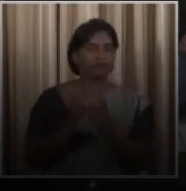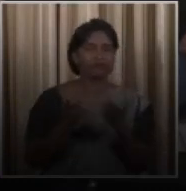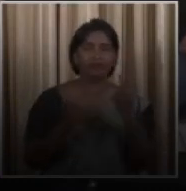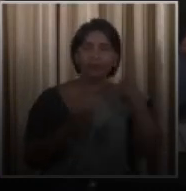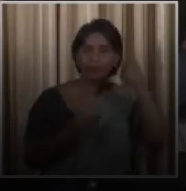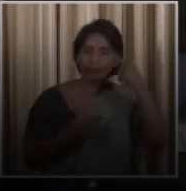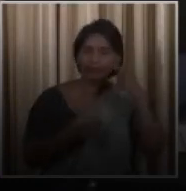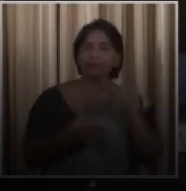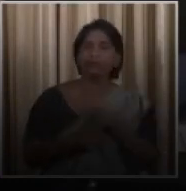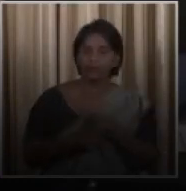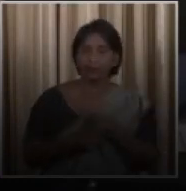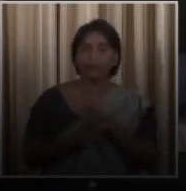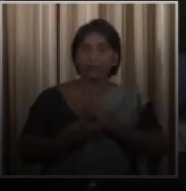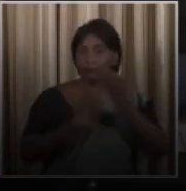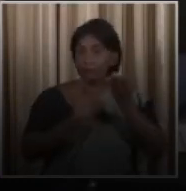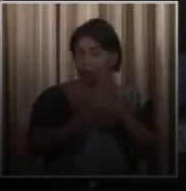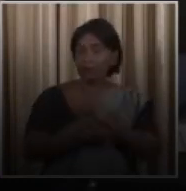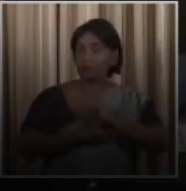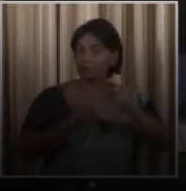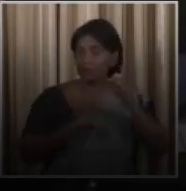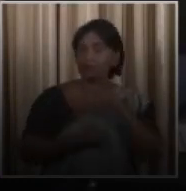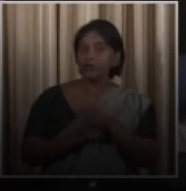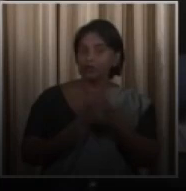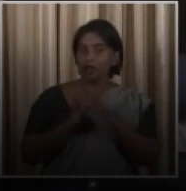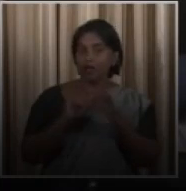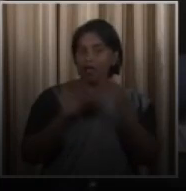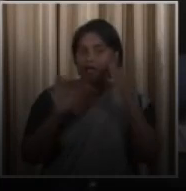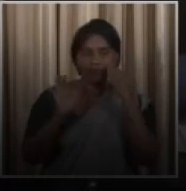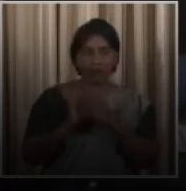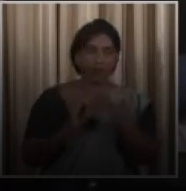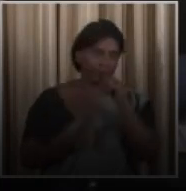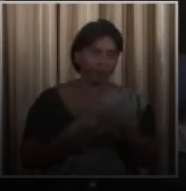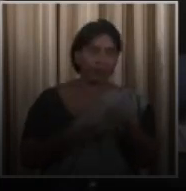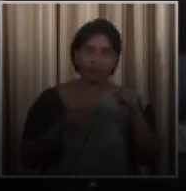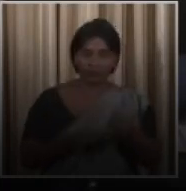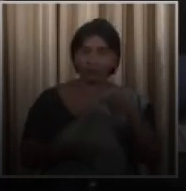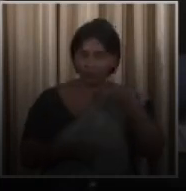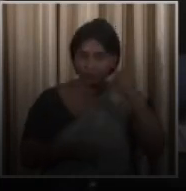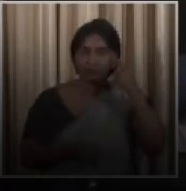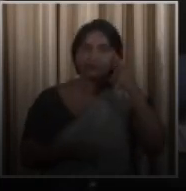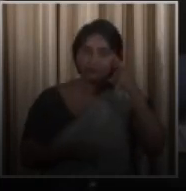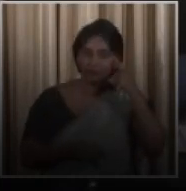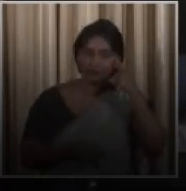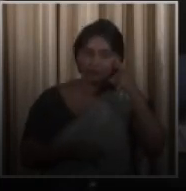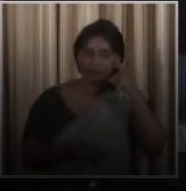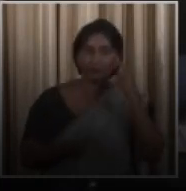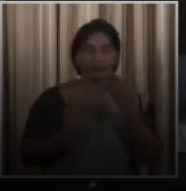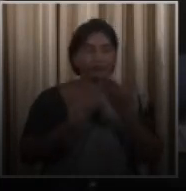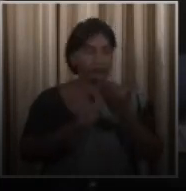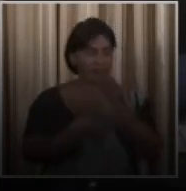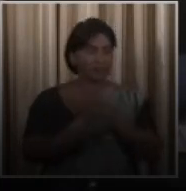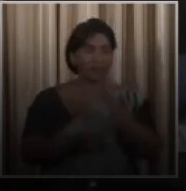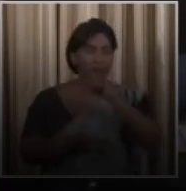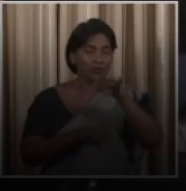හිතුවා මේක මේ අර පහුගිය කාලේ තිබුණ අරගලේ අරමුණු කරයි කියලා. ඉතින් ඇත්ත වශයෙන් දැන් ඔබතුමාලා අපි දන්නවා ඒක ඒ